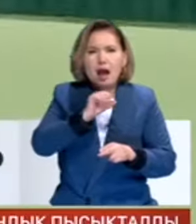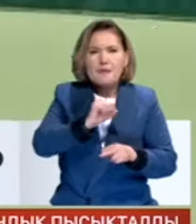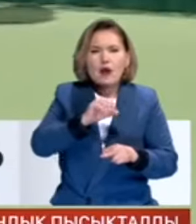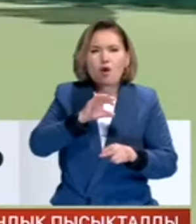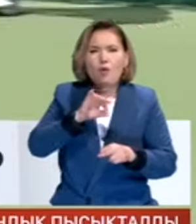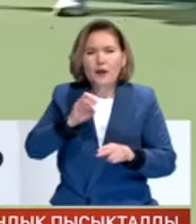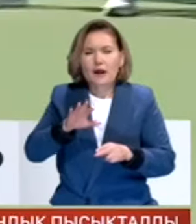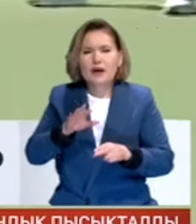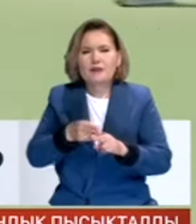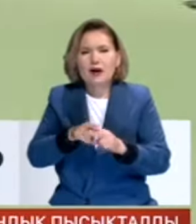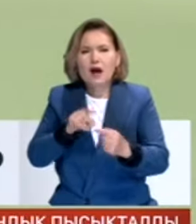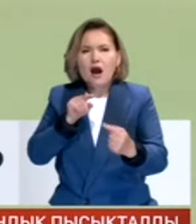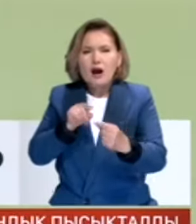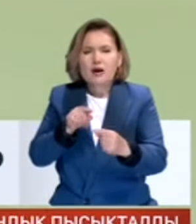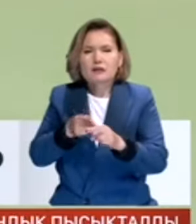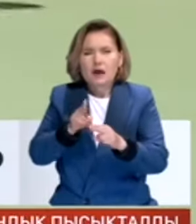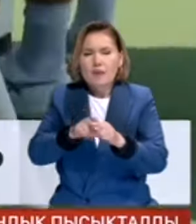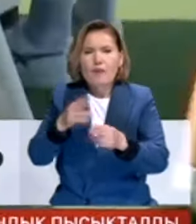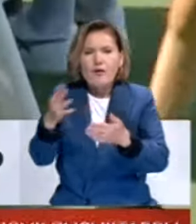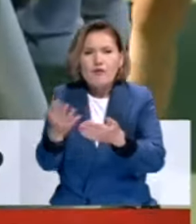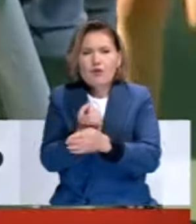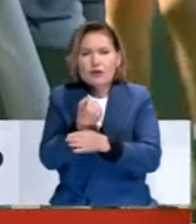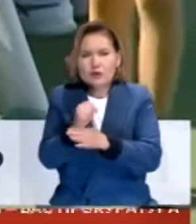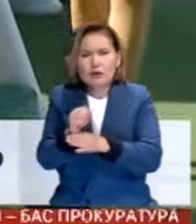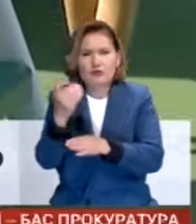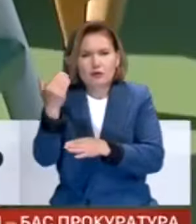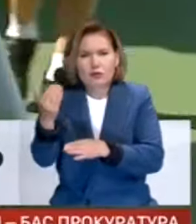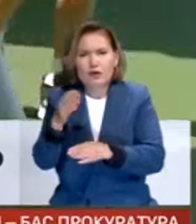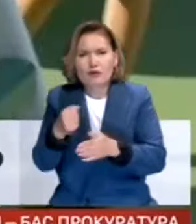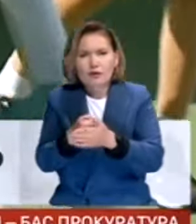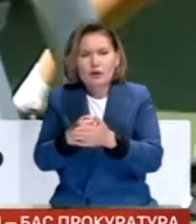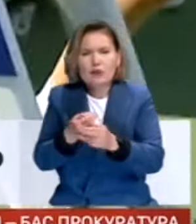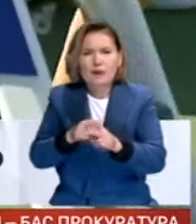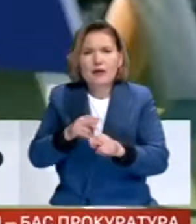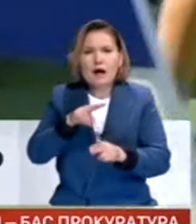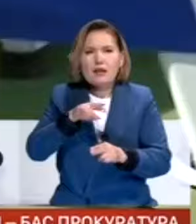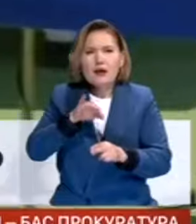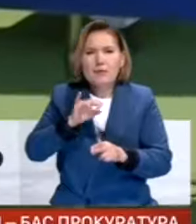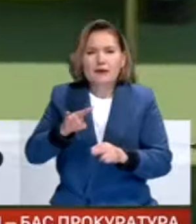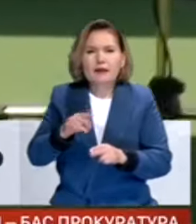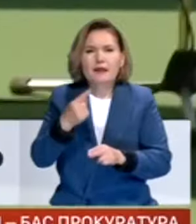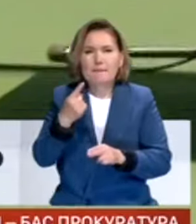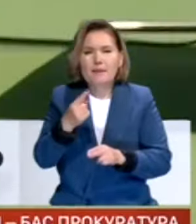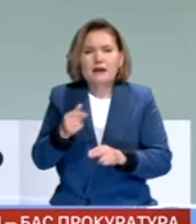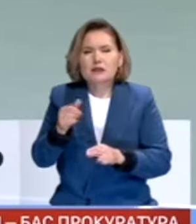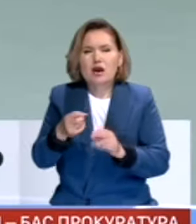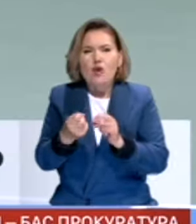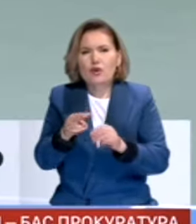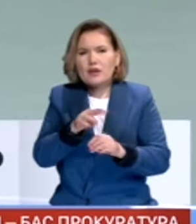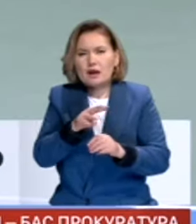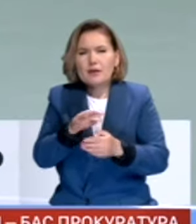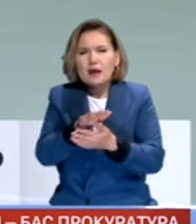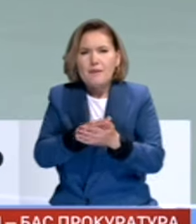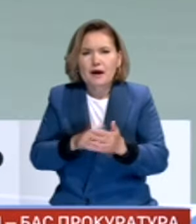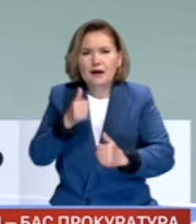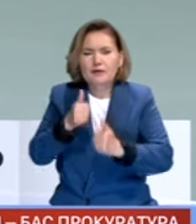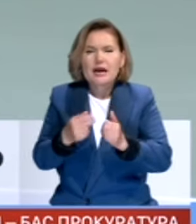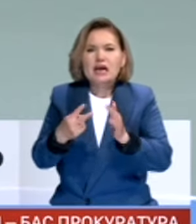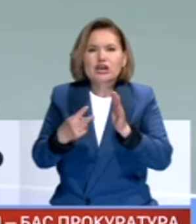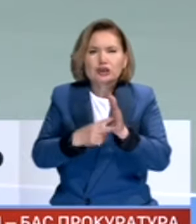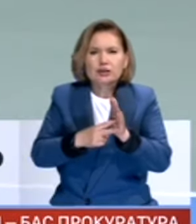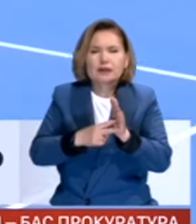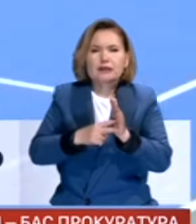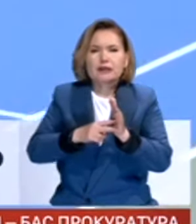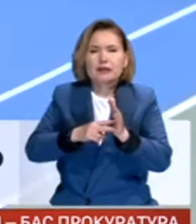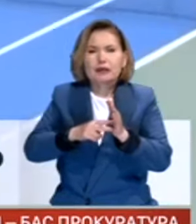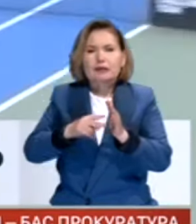Омарханов қарсыластарынан басым түсіп, алғашқы жеңістеріне қол жеткізді. Григорий Ломакин 1 сағат 12 минутқа созылған бәсекеде